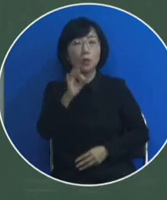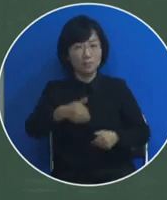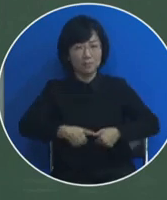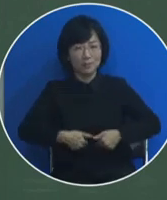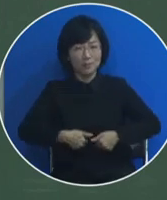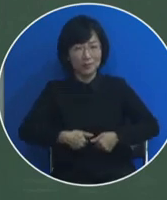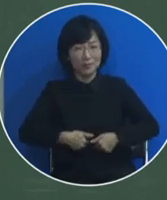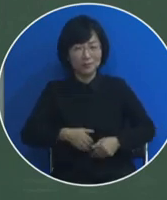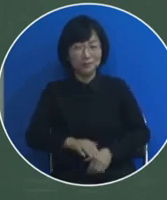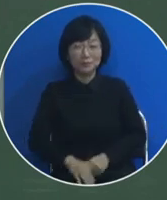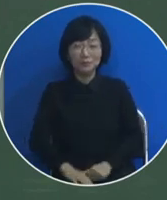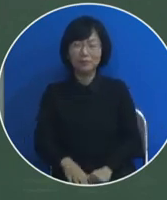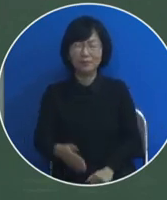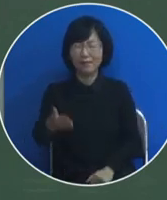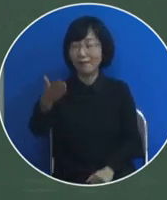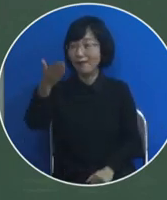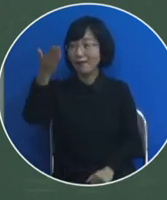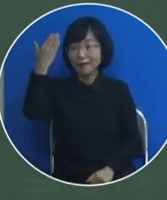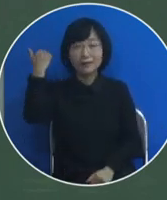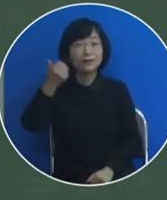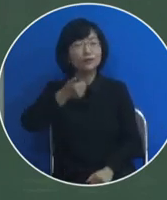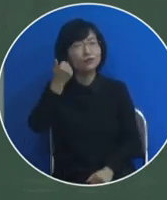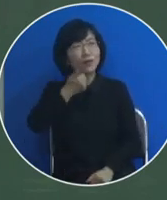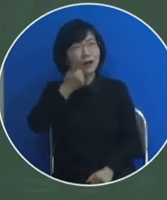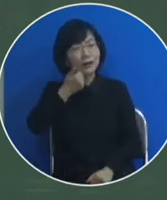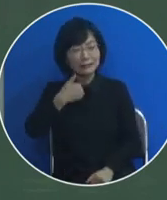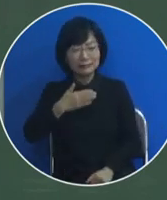사람이요. 제 밑에 있는 사람인데